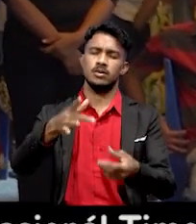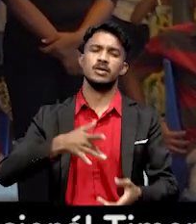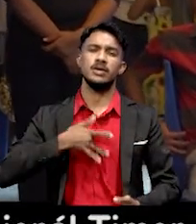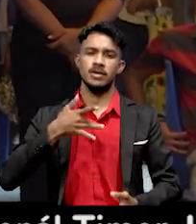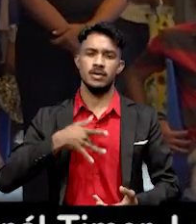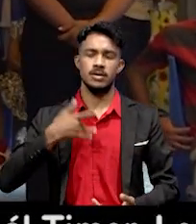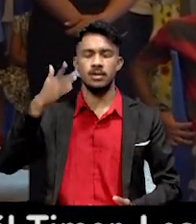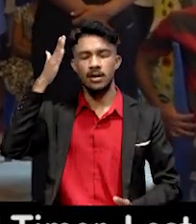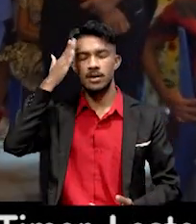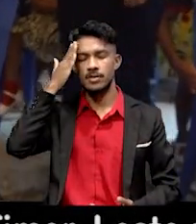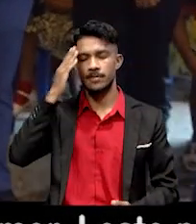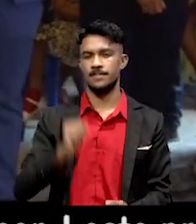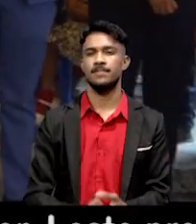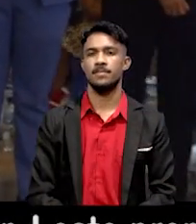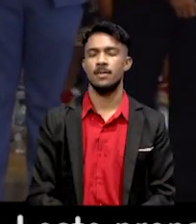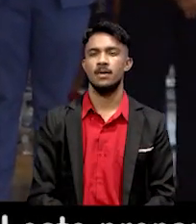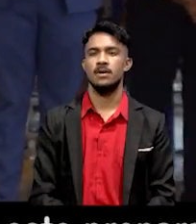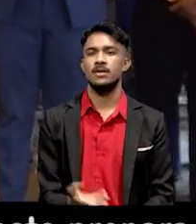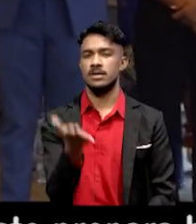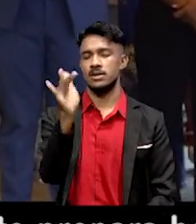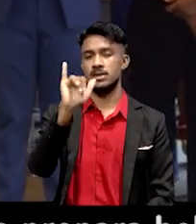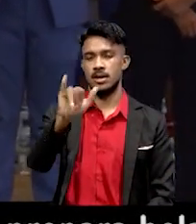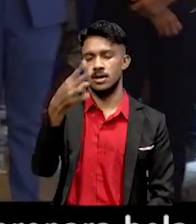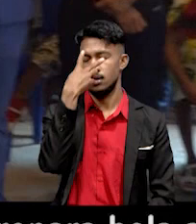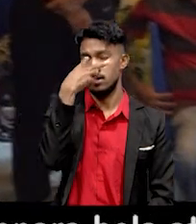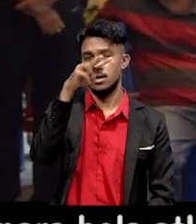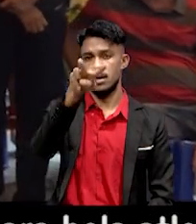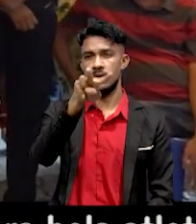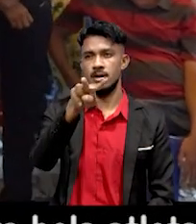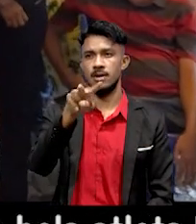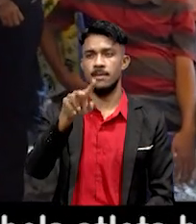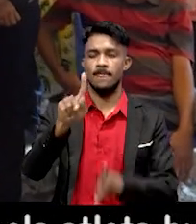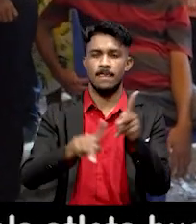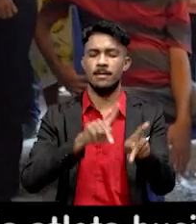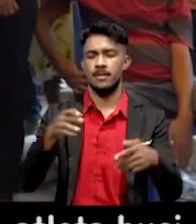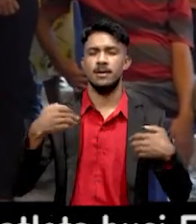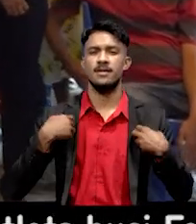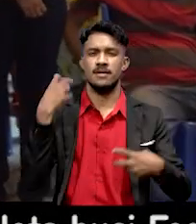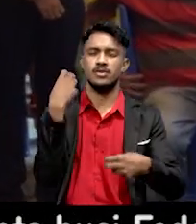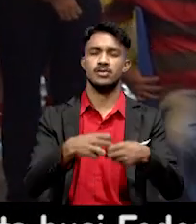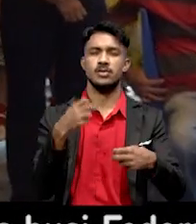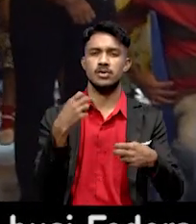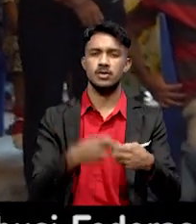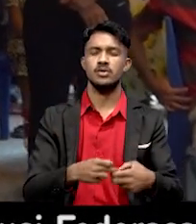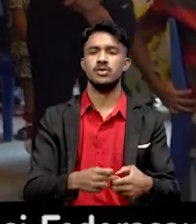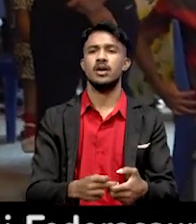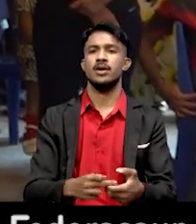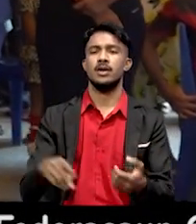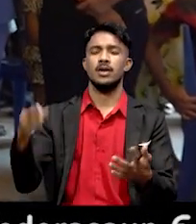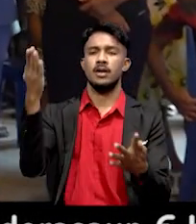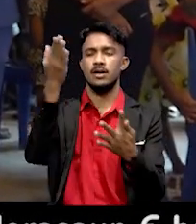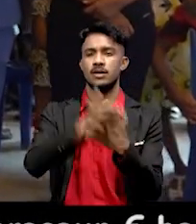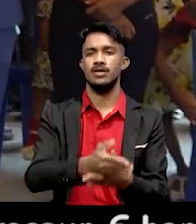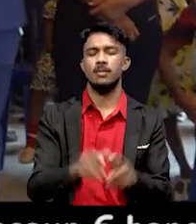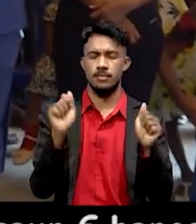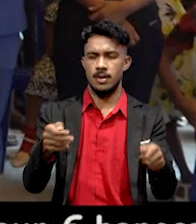Nenê. Xirahare, comunidade e a Sousa Nelara. Xira Bela Tau Mata, Bela